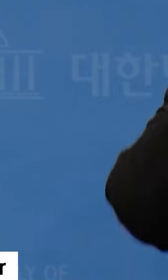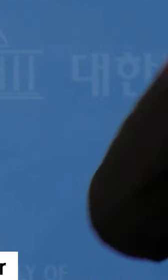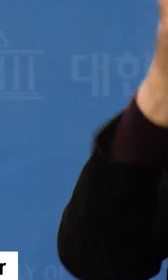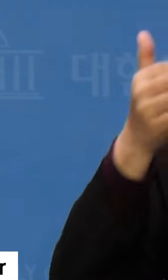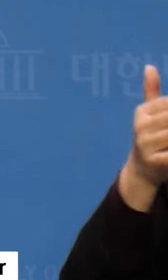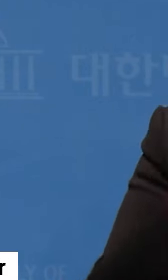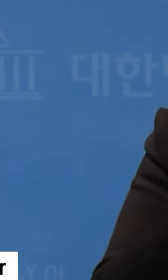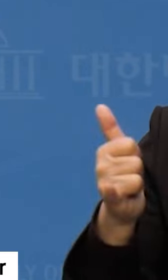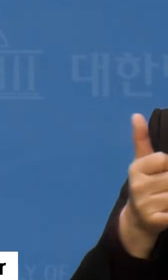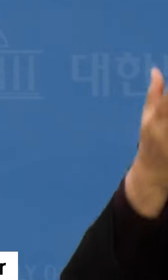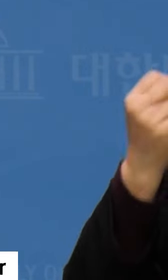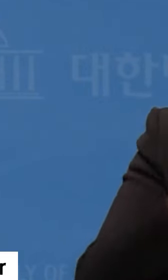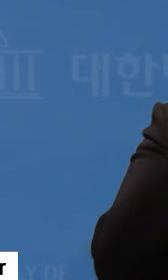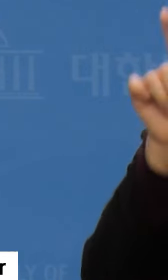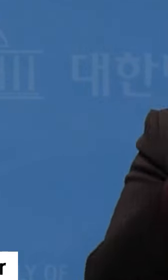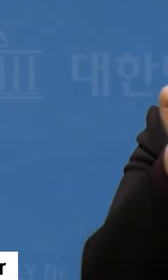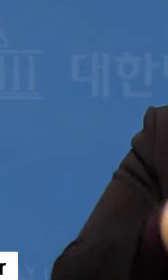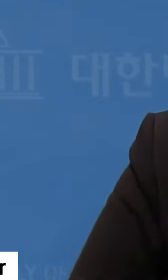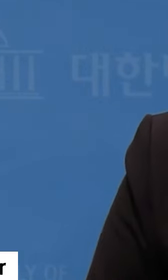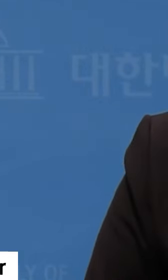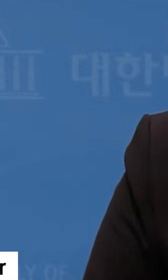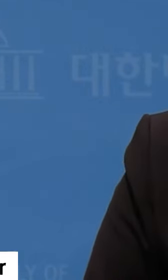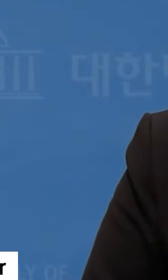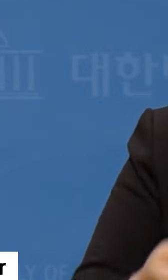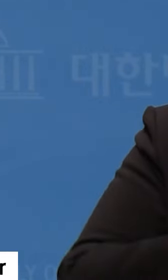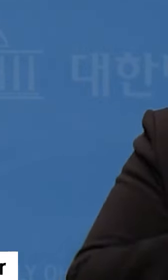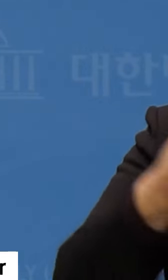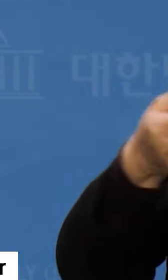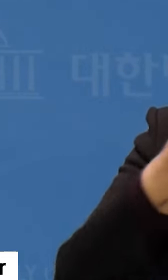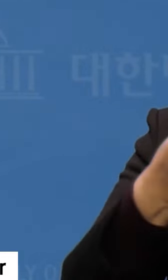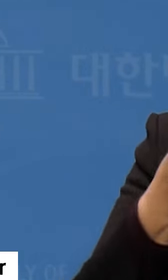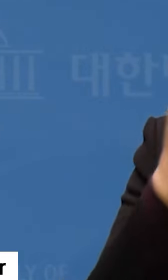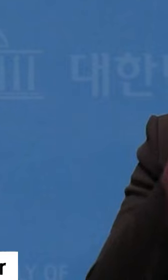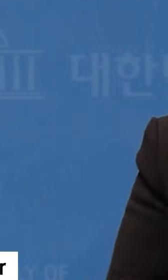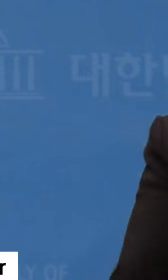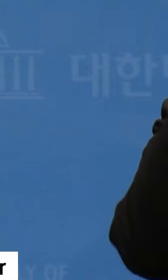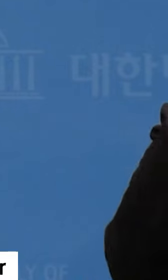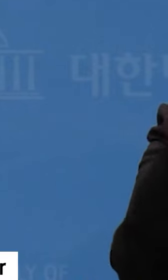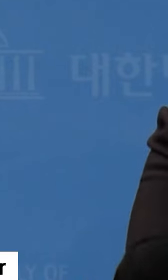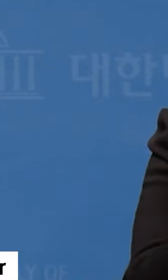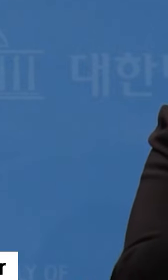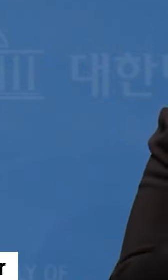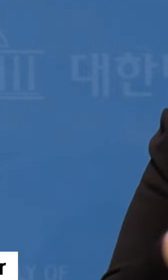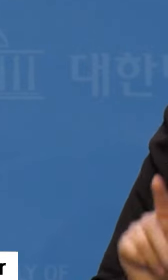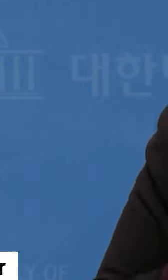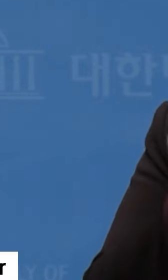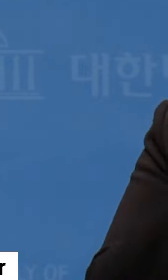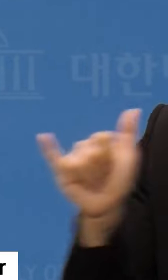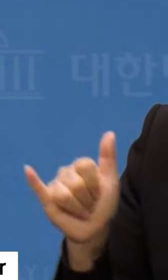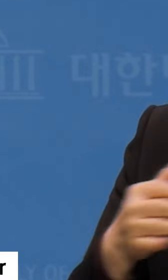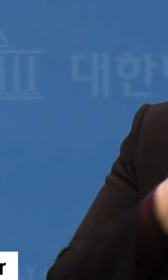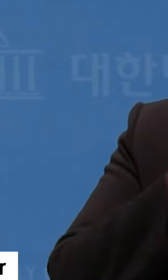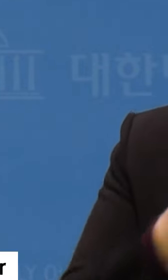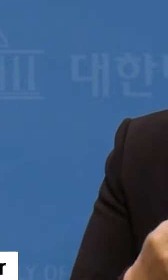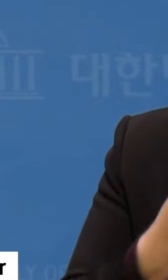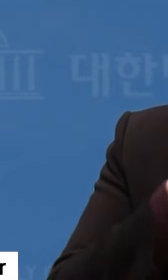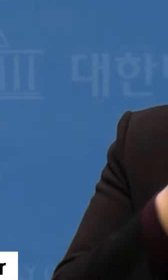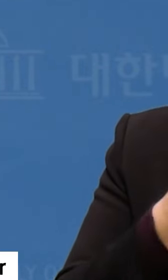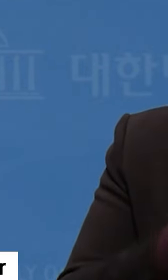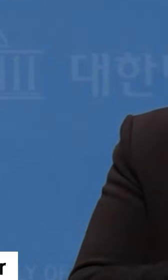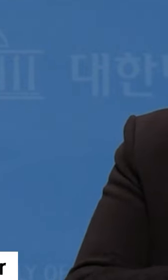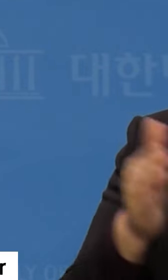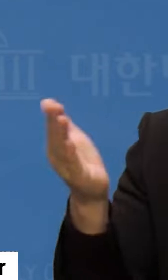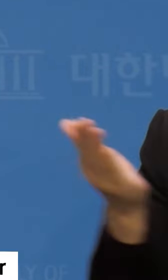상당히 젊은 도시입니다. 보여지는 화려한 외형에 비해 시민들의 욕구가 충족되지